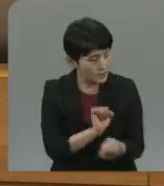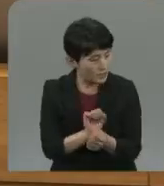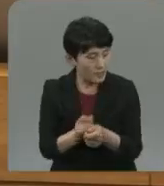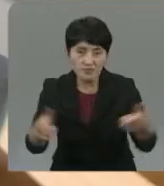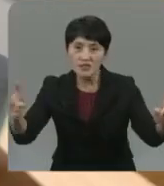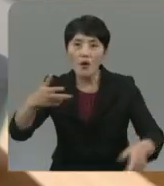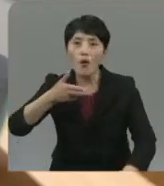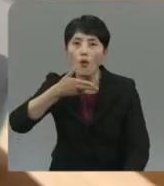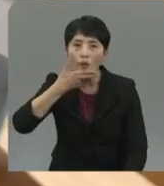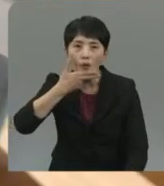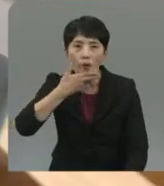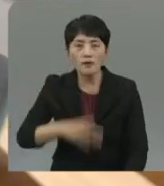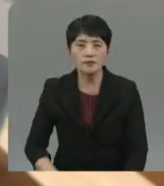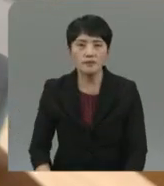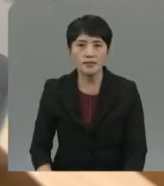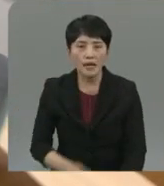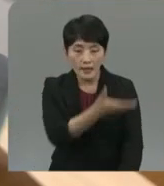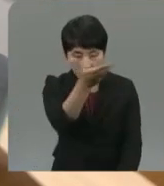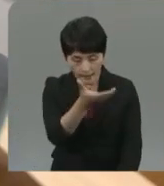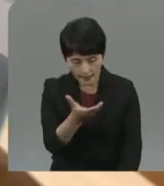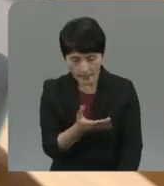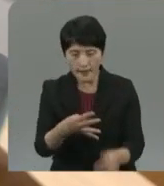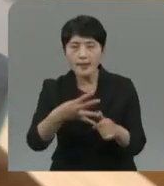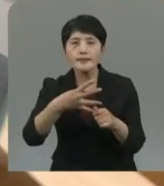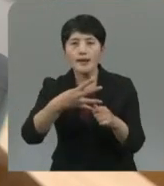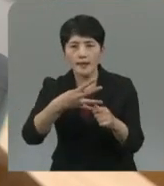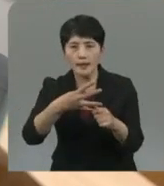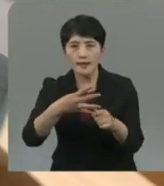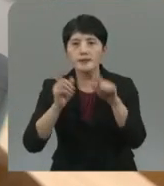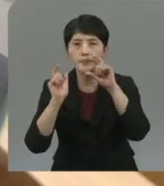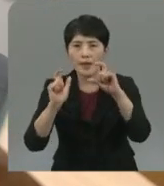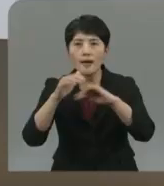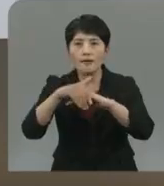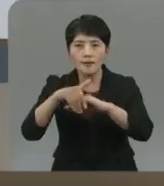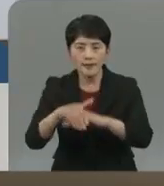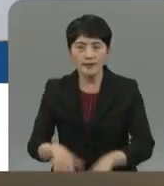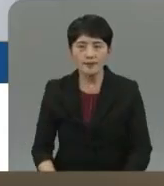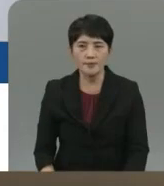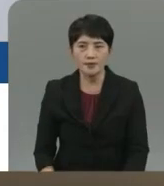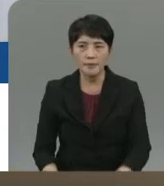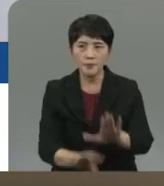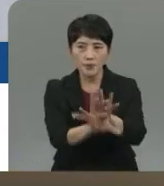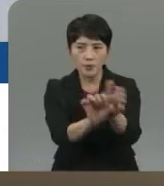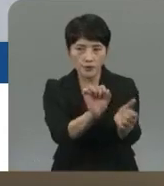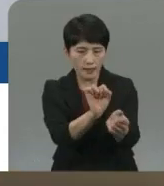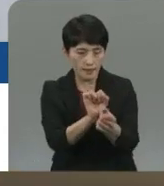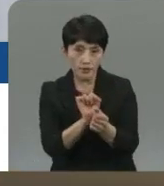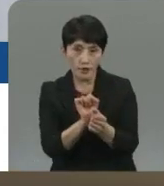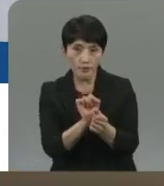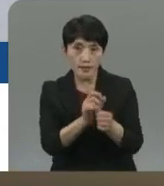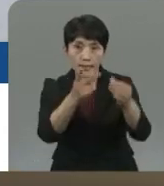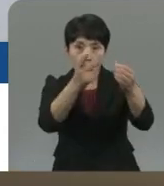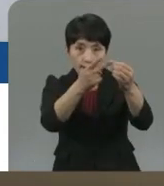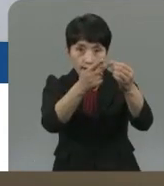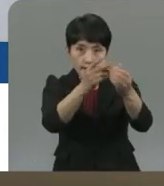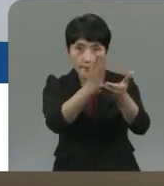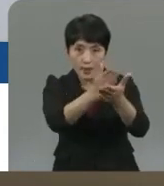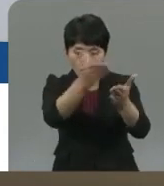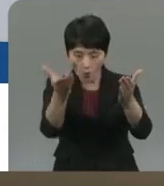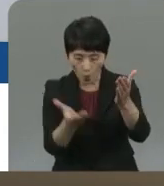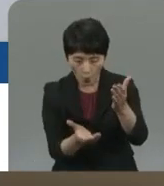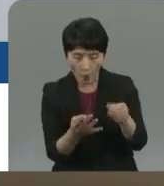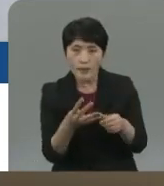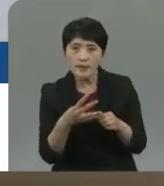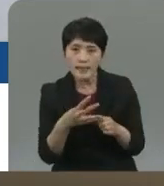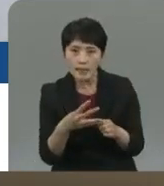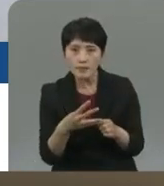起则调整为与流感、手足口病等相同的4级传染病。传染病根据危害程度和隔离